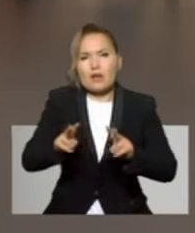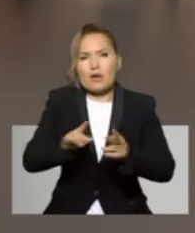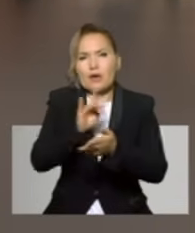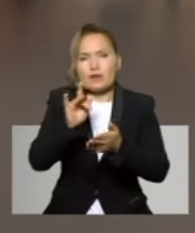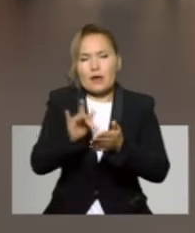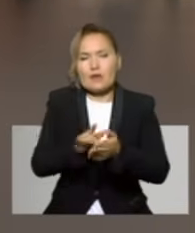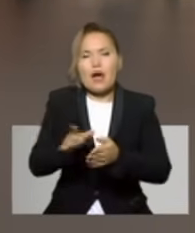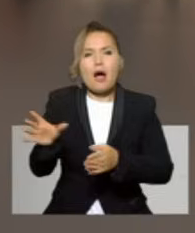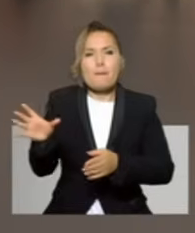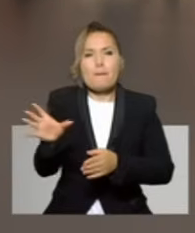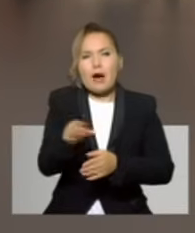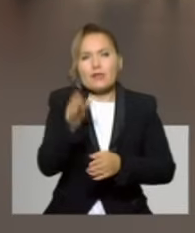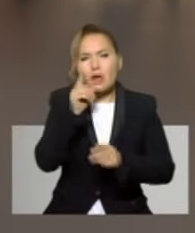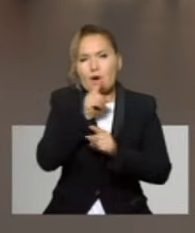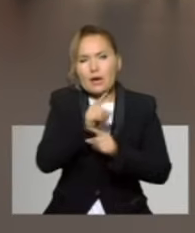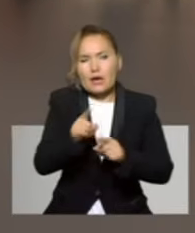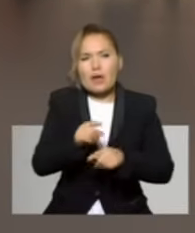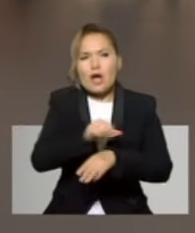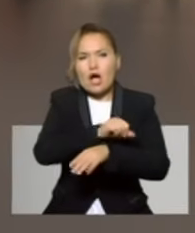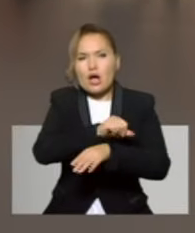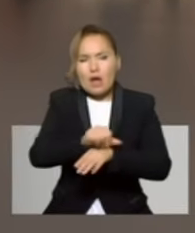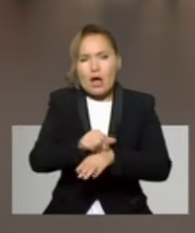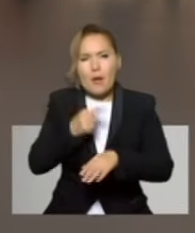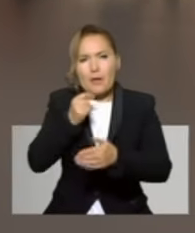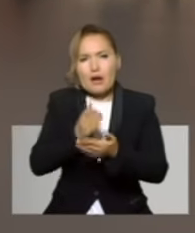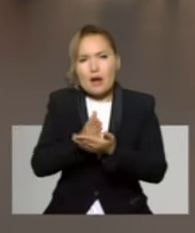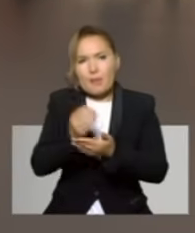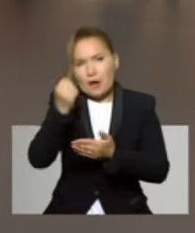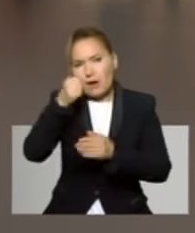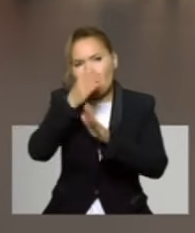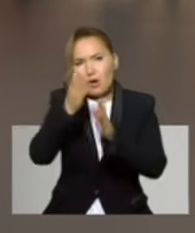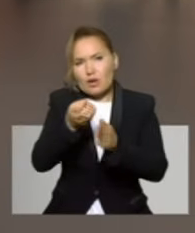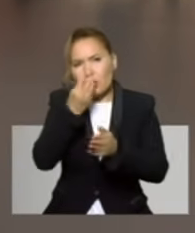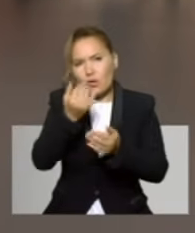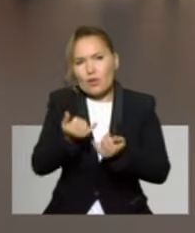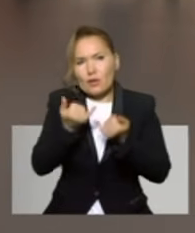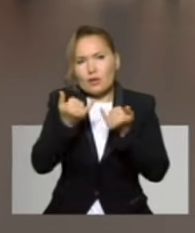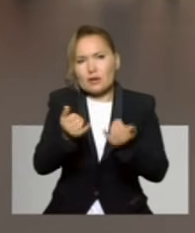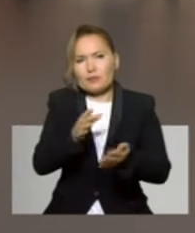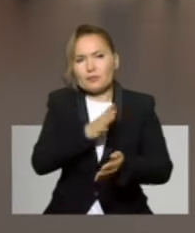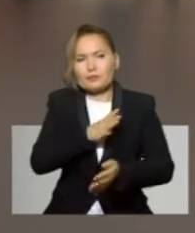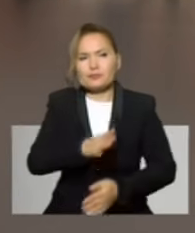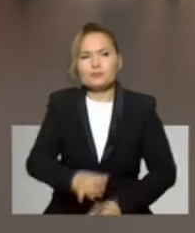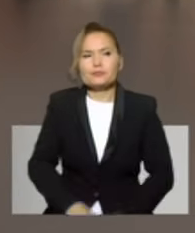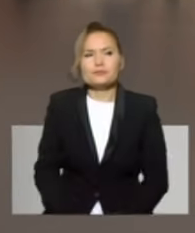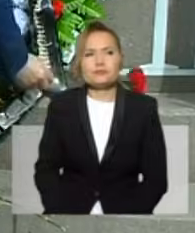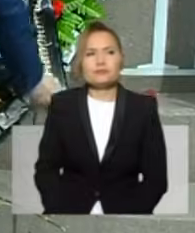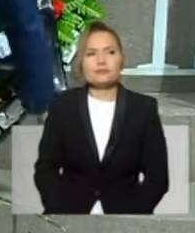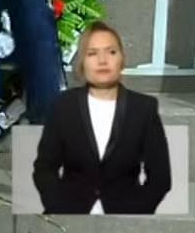ордада барлық уақыттағы шегарашылар ескерткішіне гүл шоқтар қойылды.